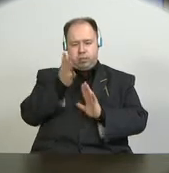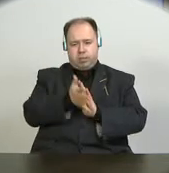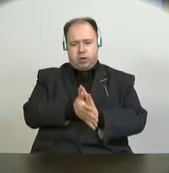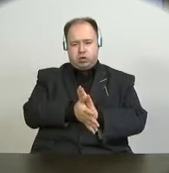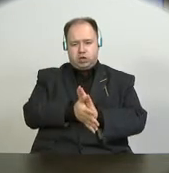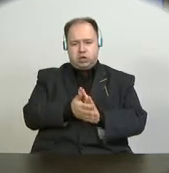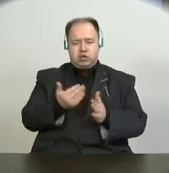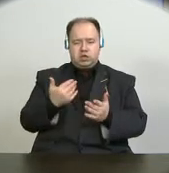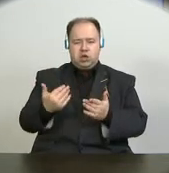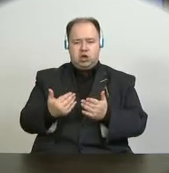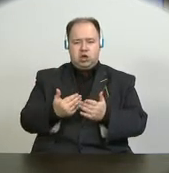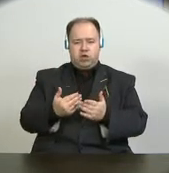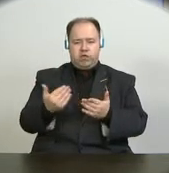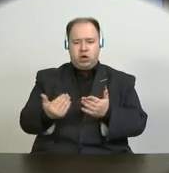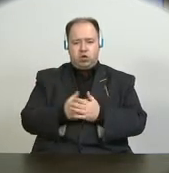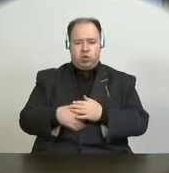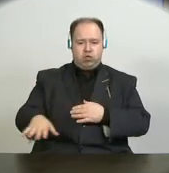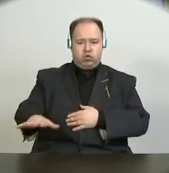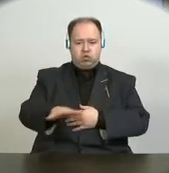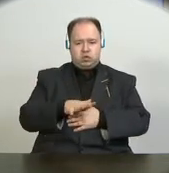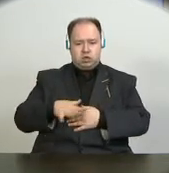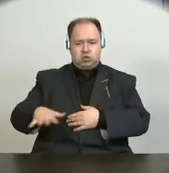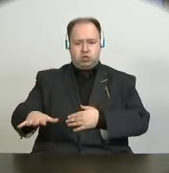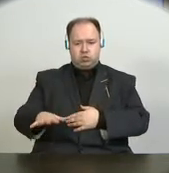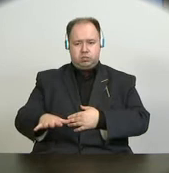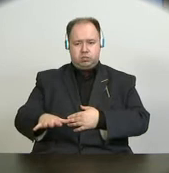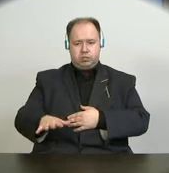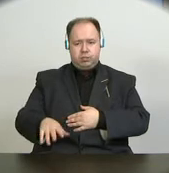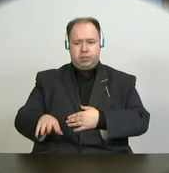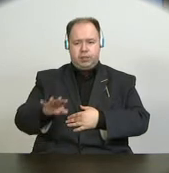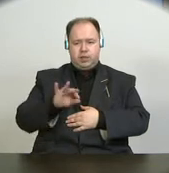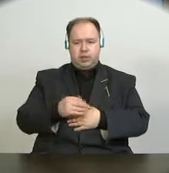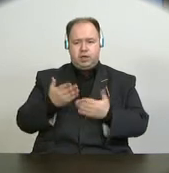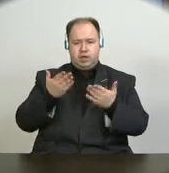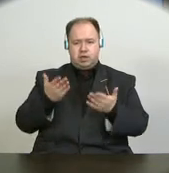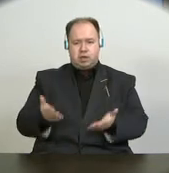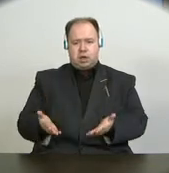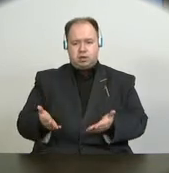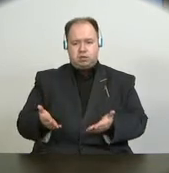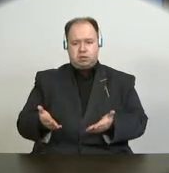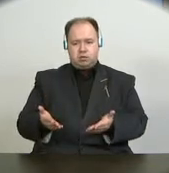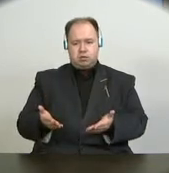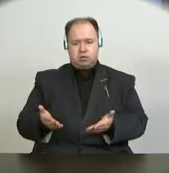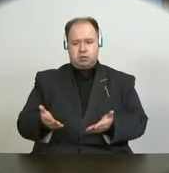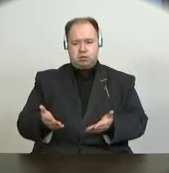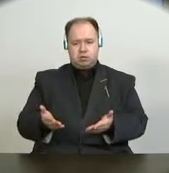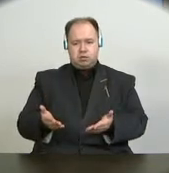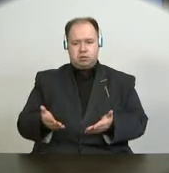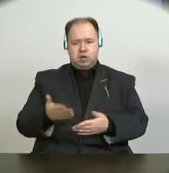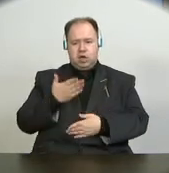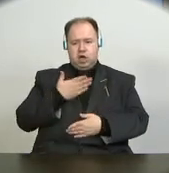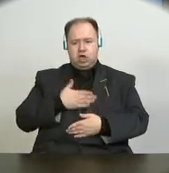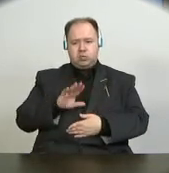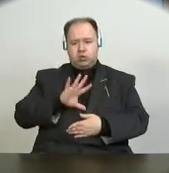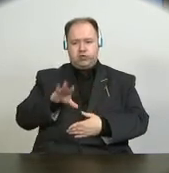принципиально новую среду в принципиально новый мир и таким образом используя все